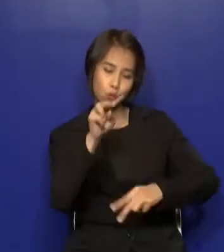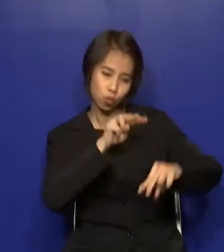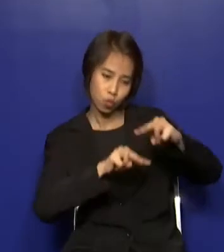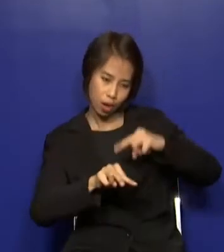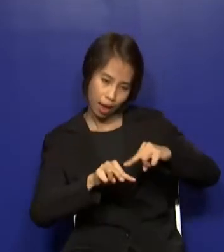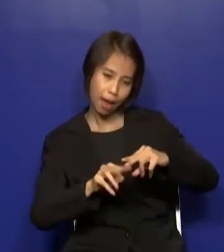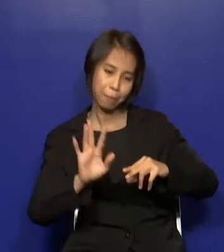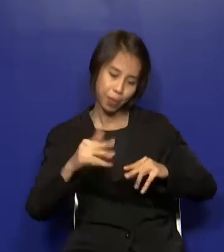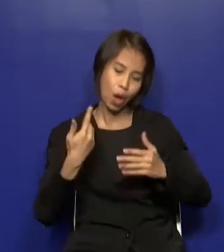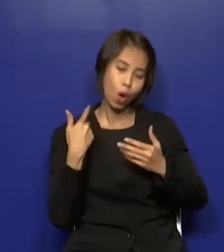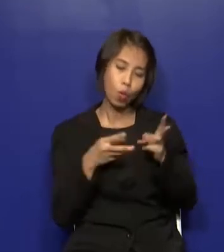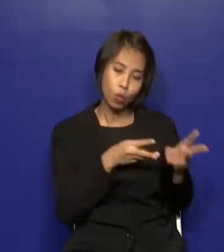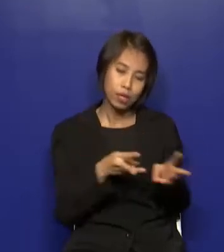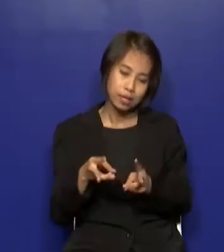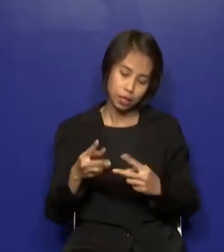รภ์อย่างถูกต้อง